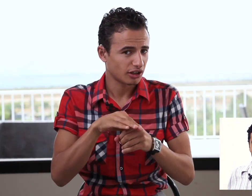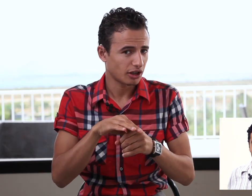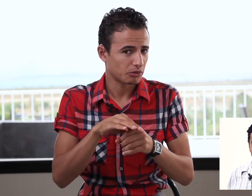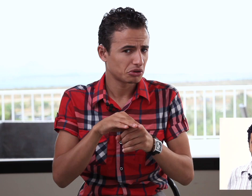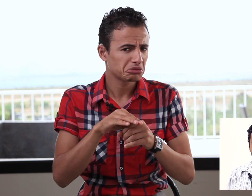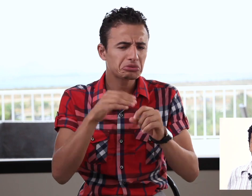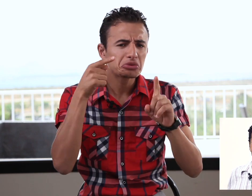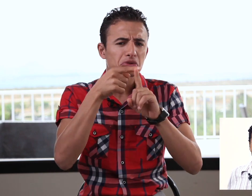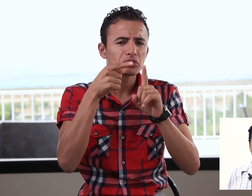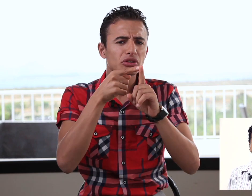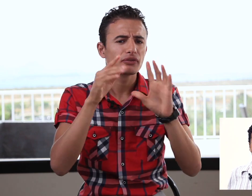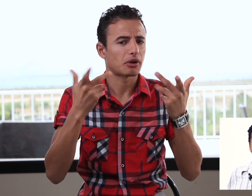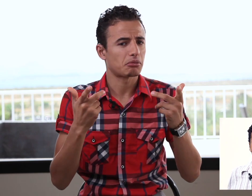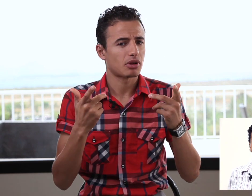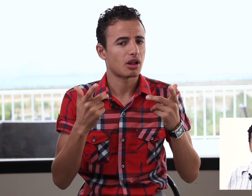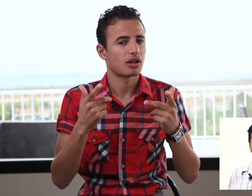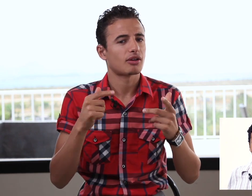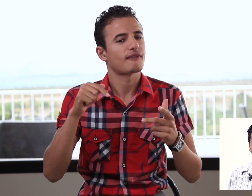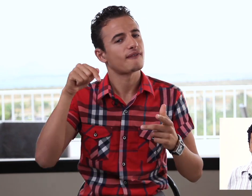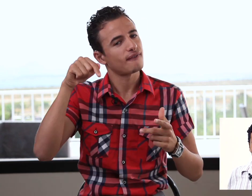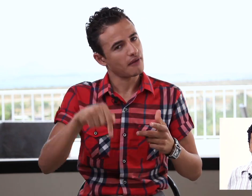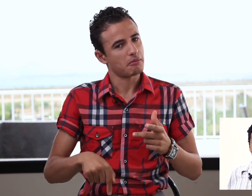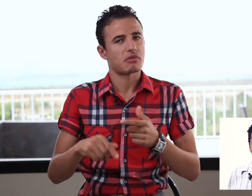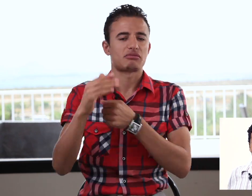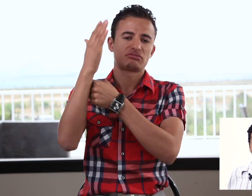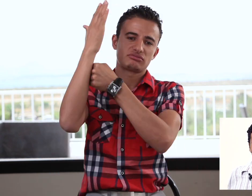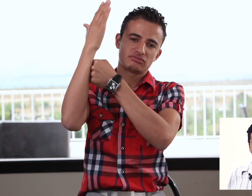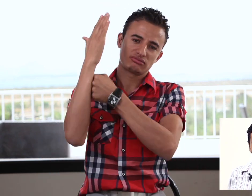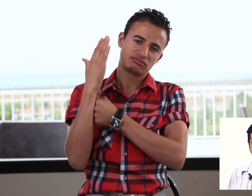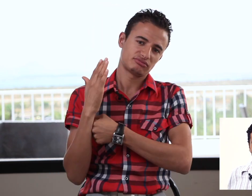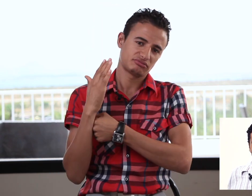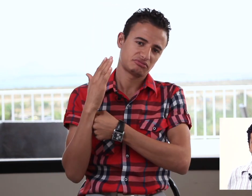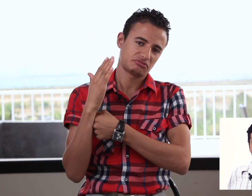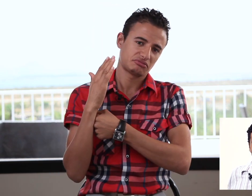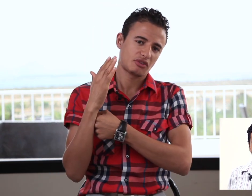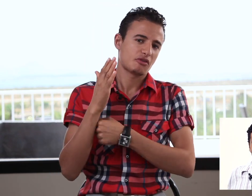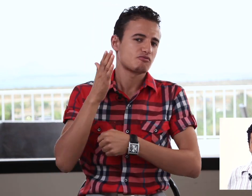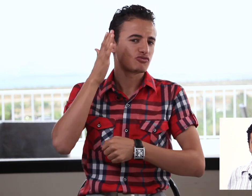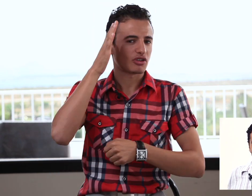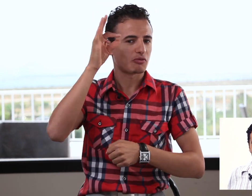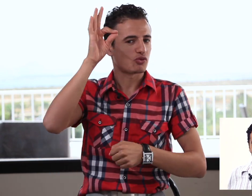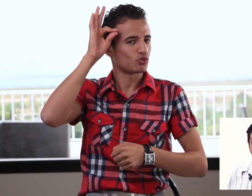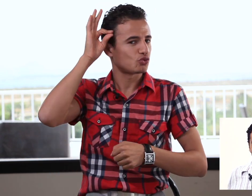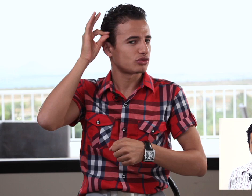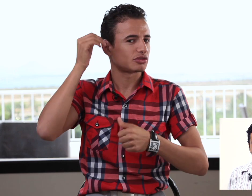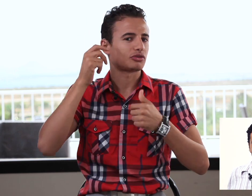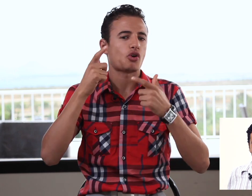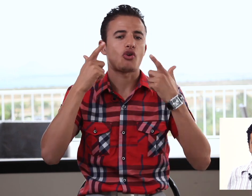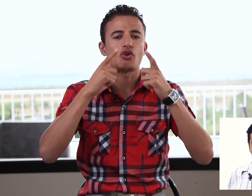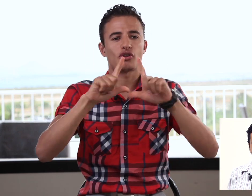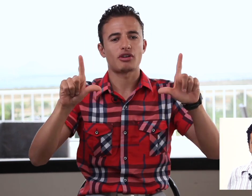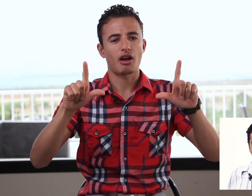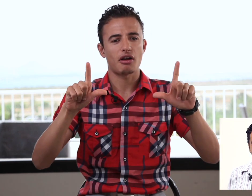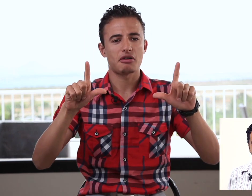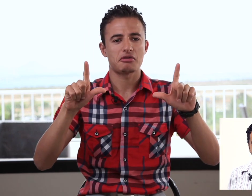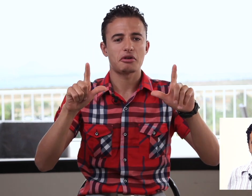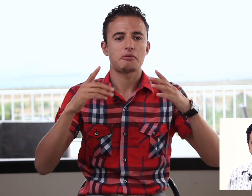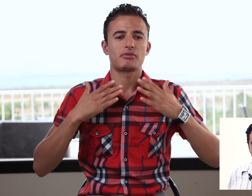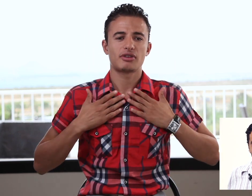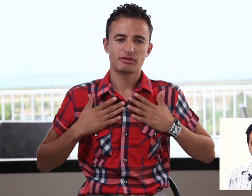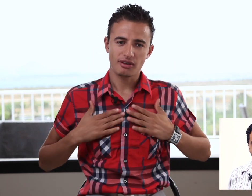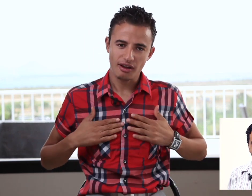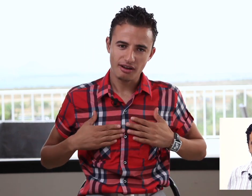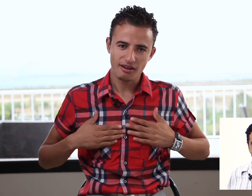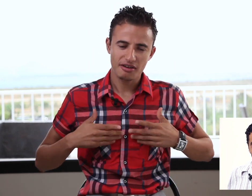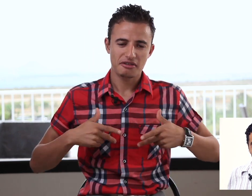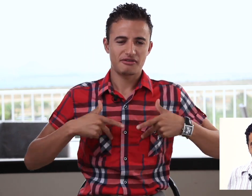واضح علاش، باش نلقى شكون يحترمني، باش نعيش في تونس اللي أنا نفكر فيها، وين فما